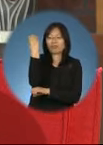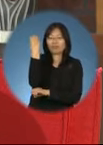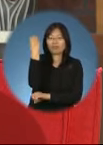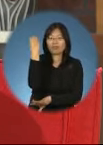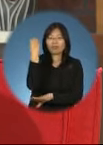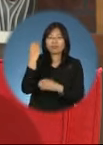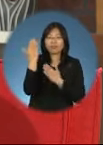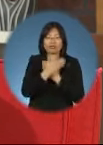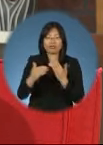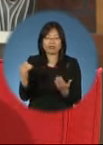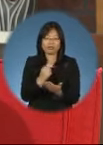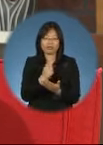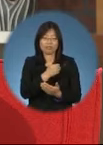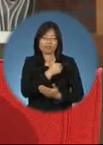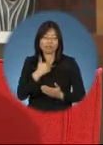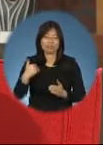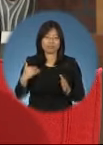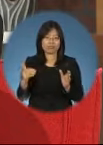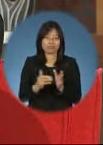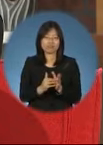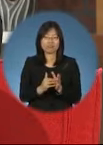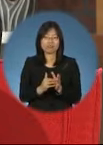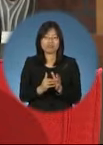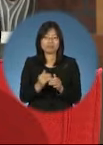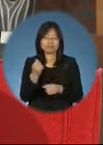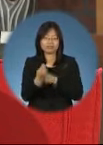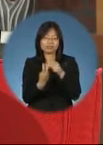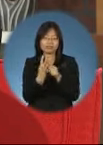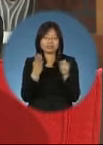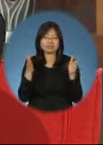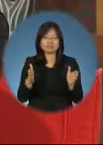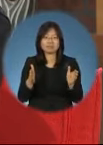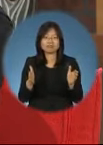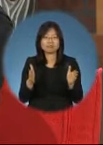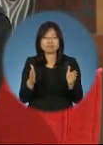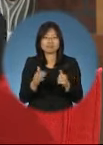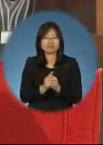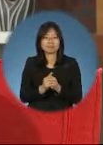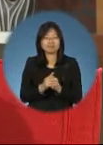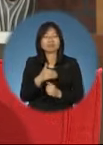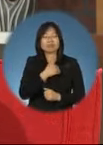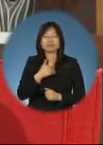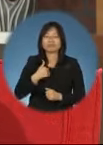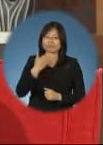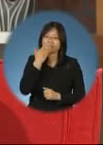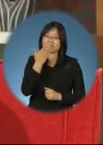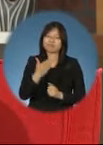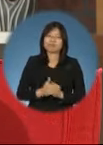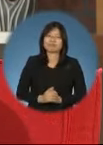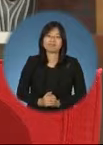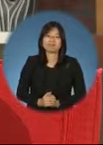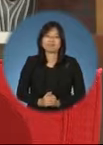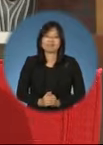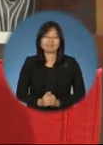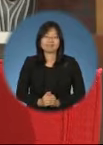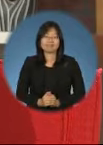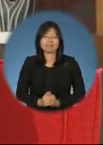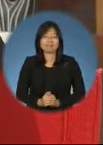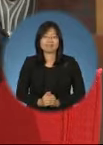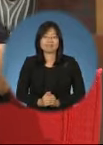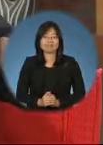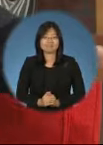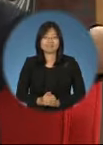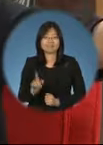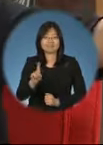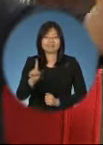베이직한 몸을 갖고 있다면, 예. 몇 년 안에 가능해요. 웬만한 거는 가능해요. 어. 네, 그렇게 뭐.